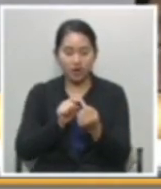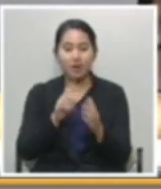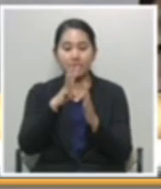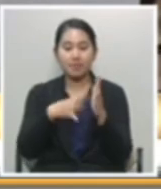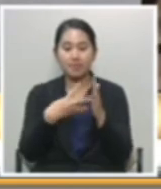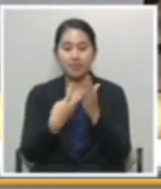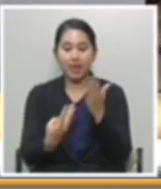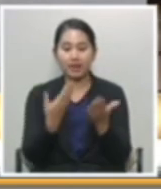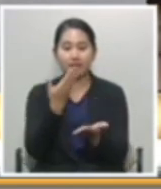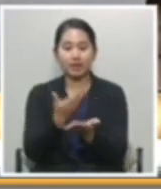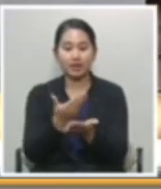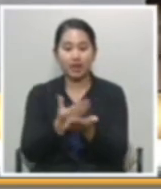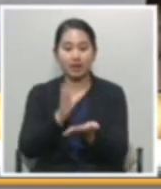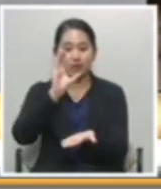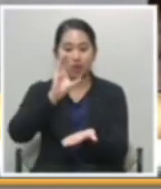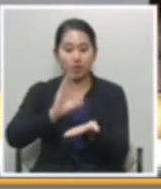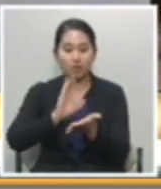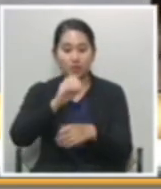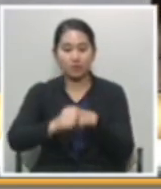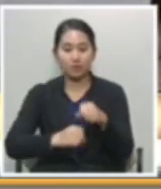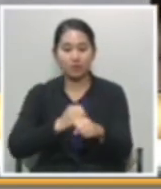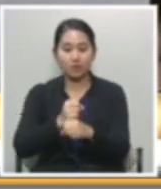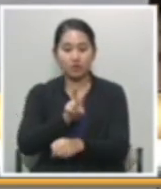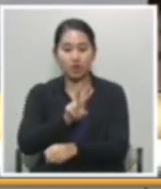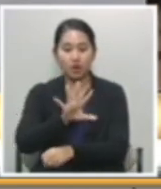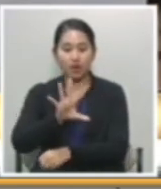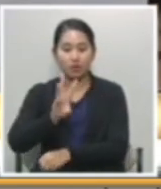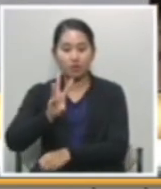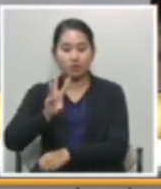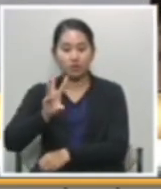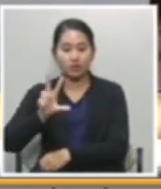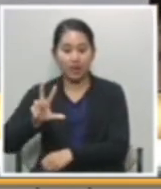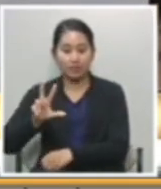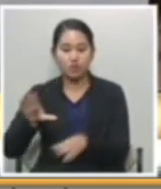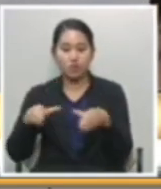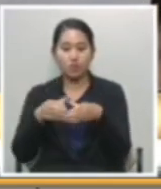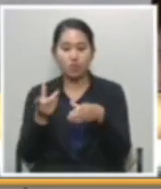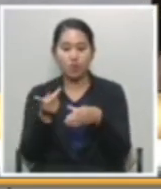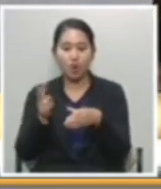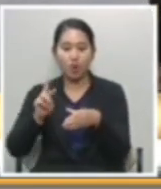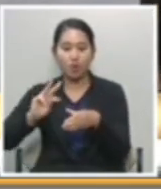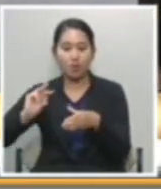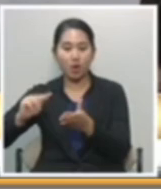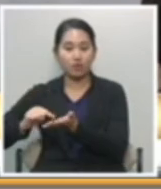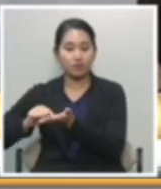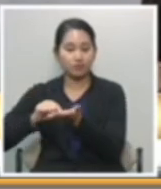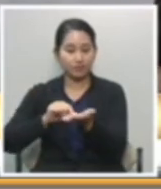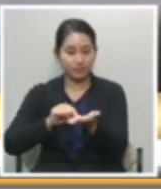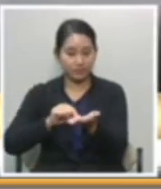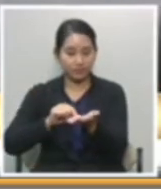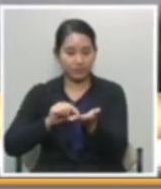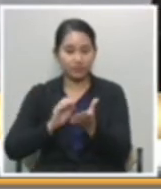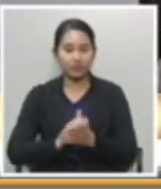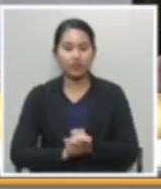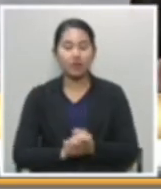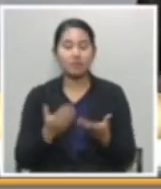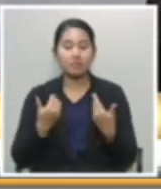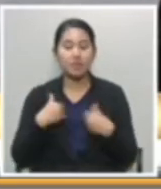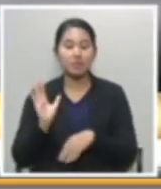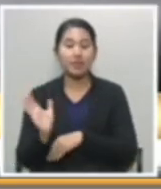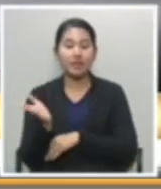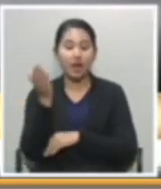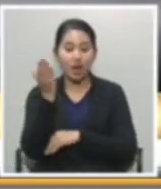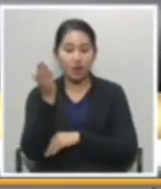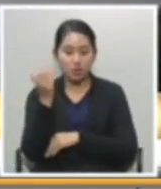ปี63นะครับซึ่งคณะรัฐมนตรีเป็นผู้เสนอนอกจากนั้นก็มีพระราชกำหนดประชาวนี่นะ